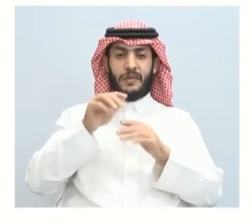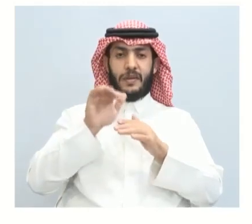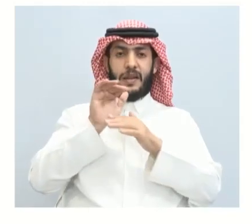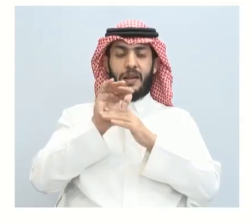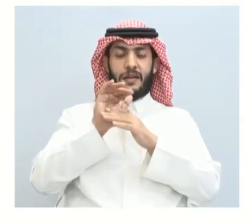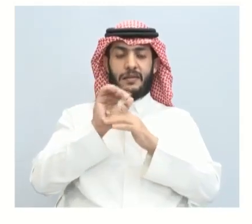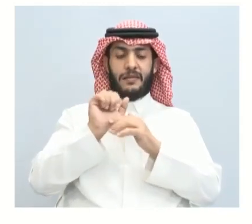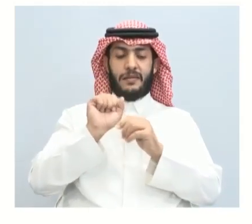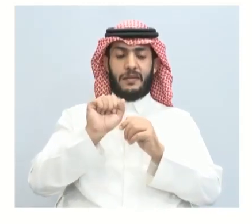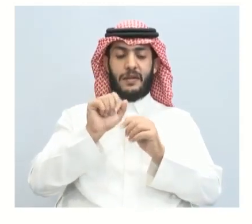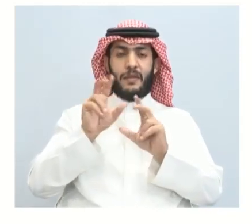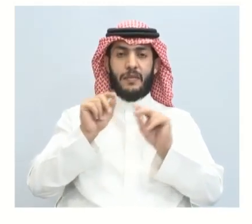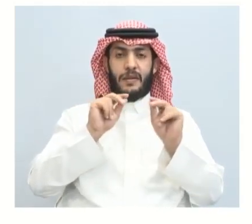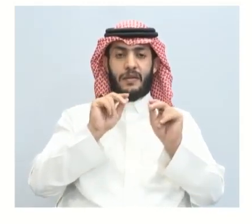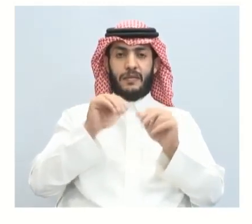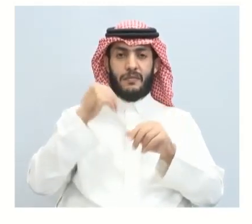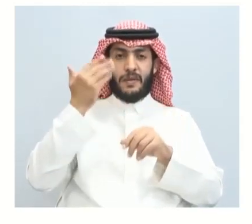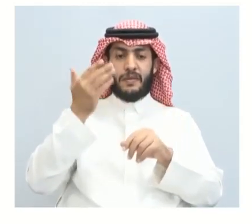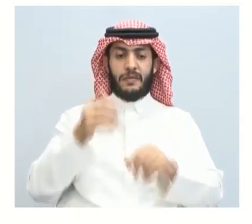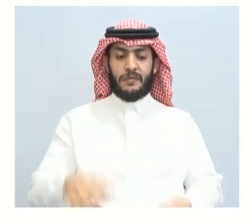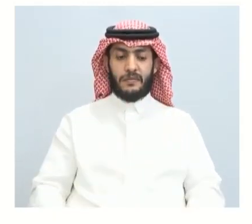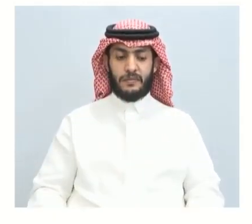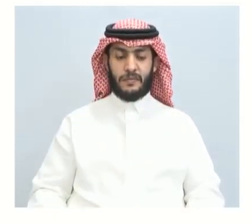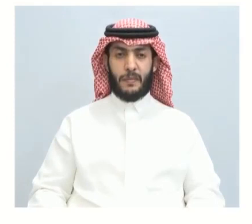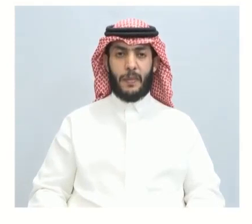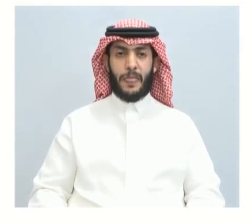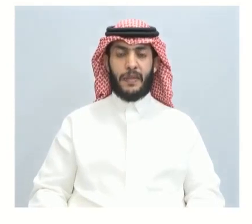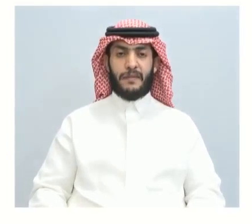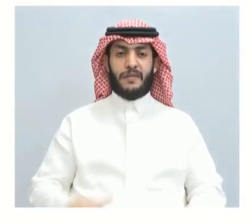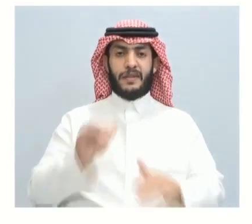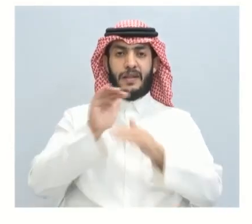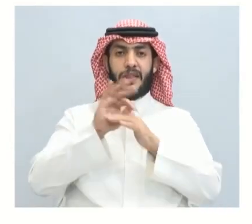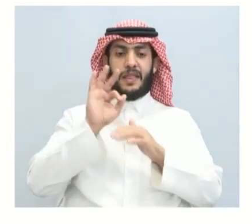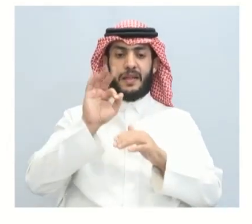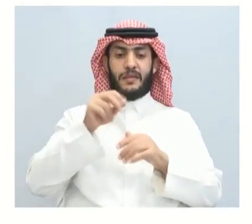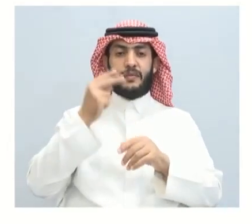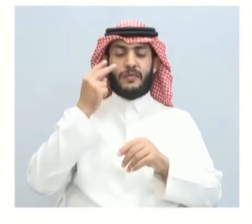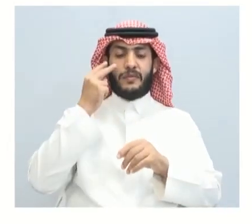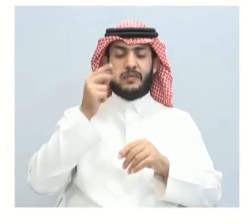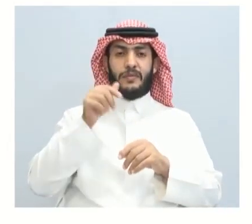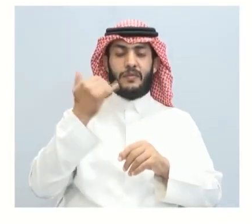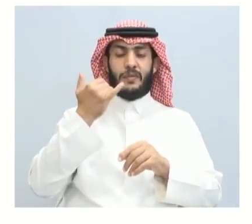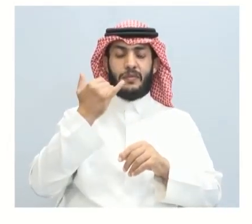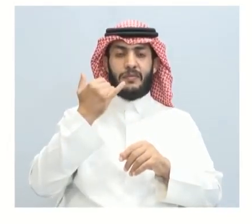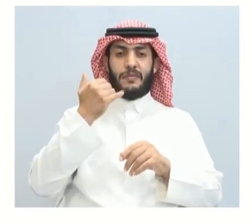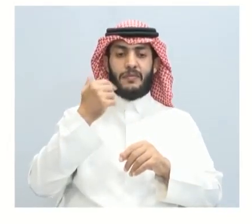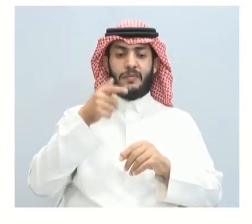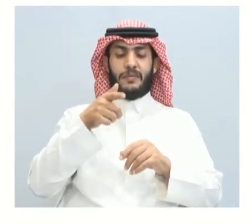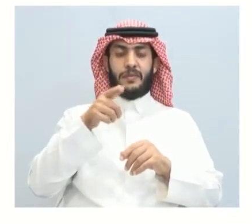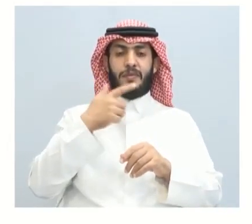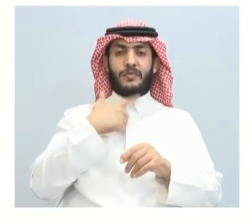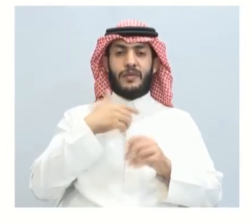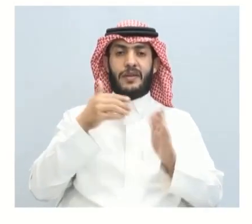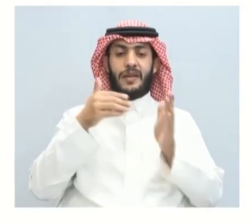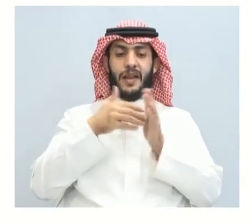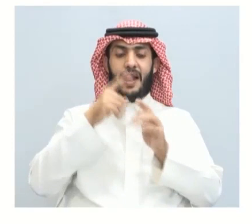دراستنا للامثله القادمه شفناه يعني احنا في الدرس الثالث لكن خلونا نركز الان مع بعض ابغى الحين